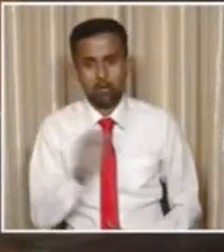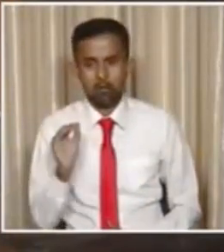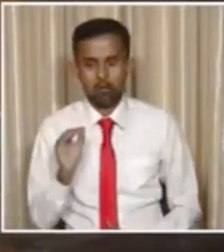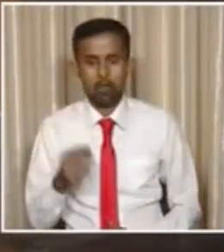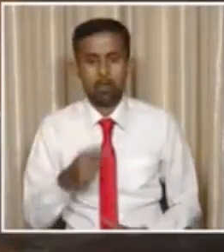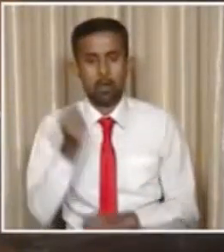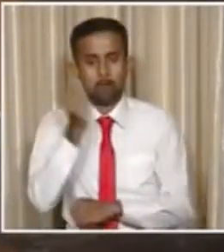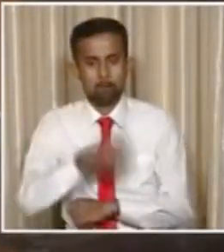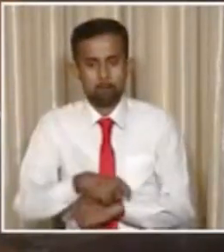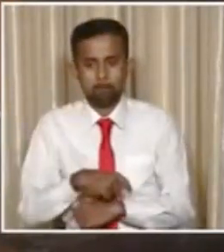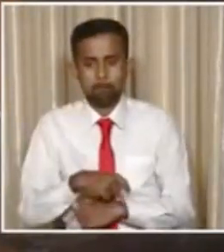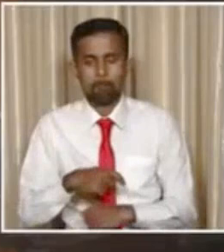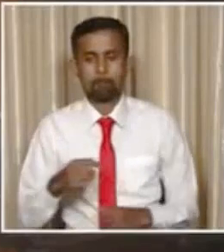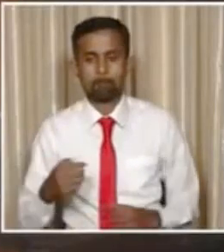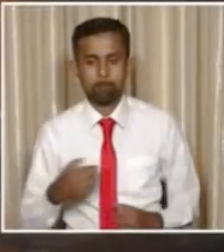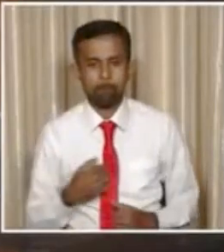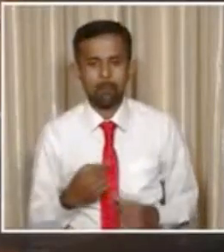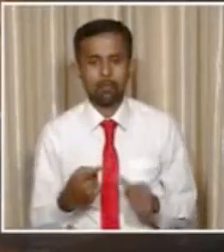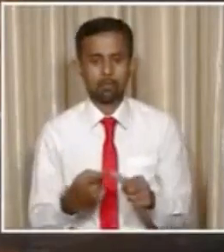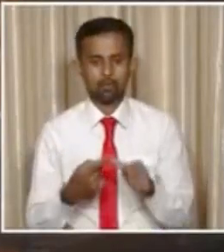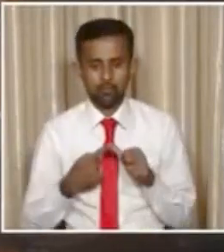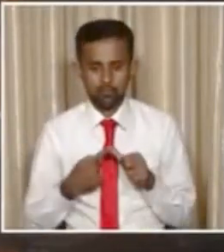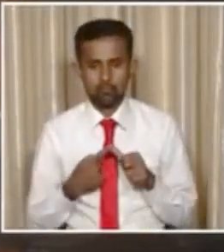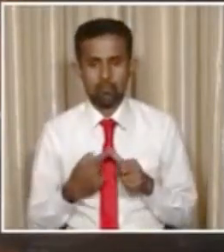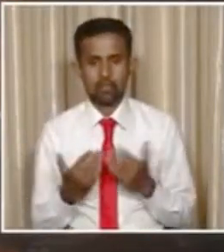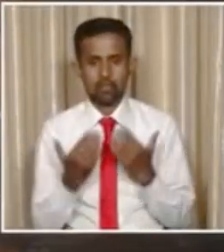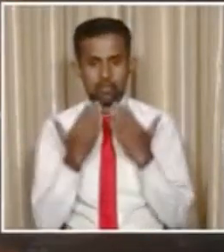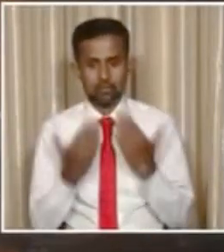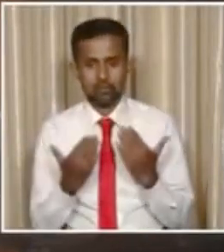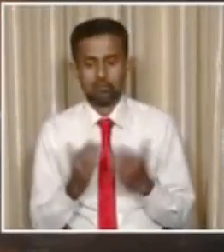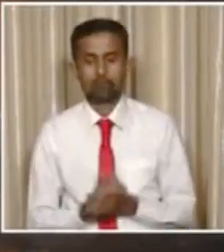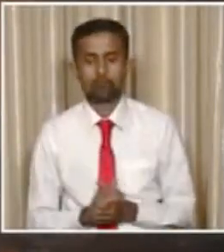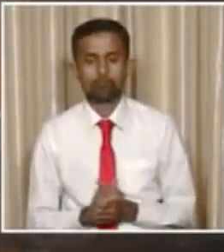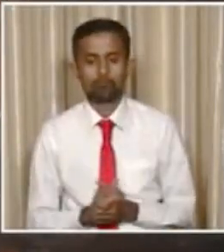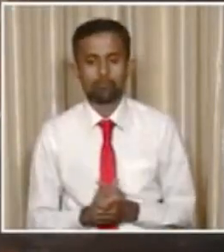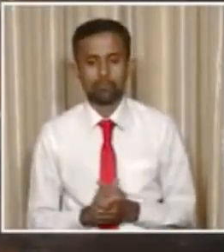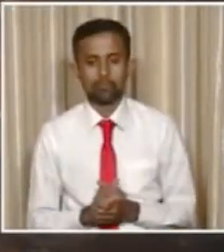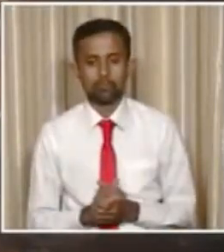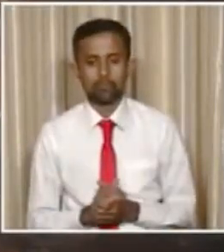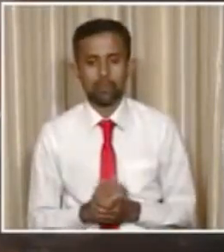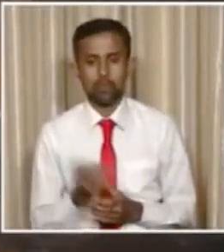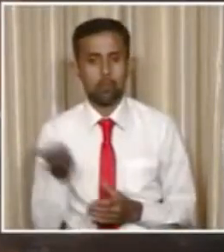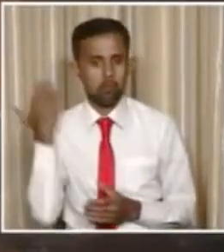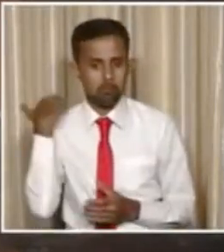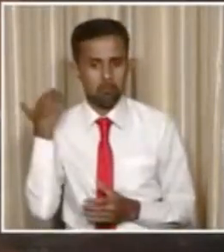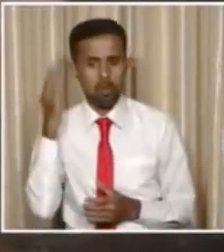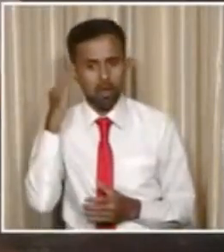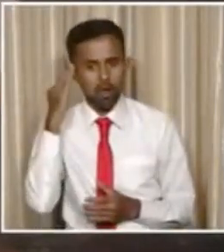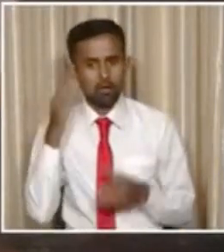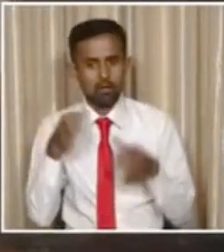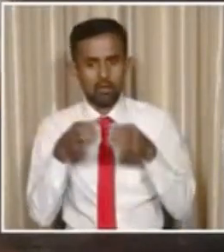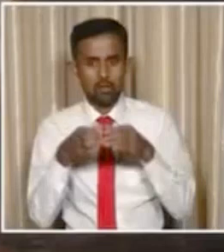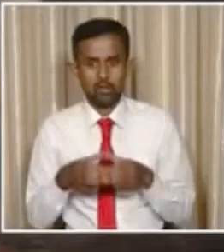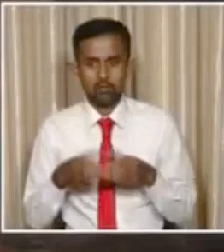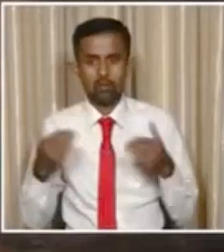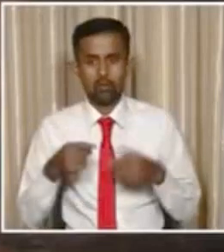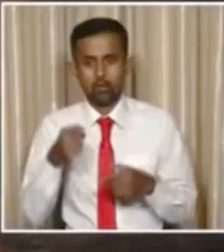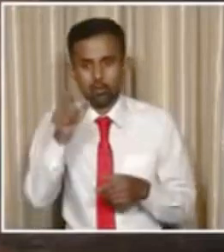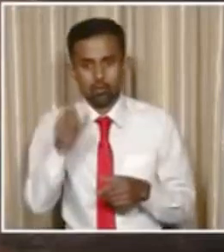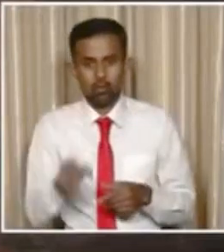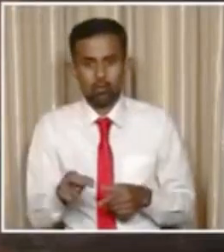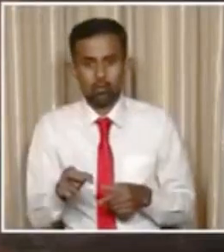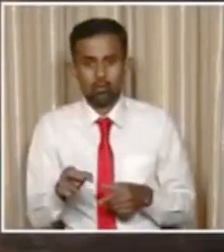ගන්න ක්‍රියාමාර්ග මොනවාද කියන එකත් මට පිළිතුරක් වශයෙන් ලැබුණා නම් ස්තුතියි ඒ වගේම තමයි අපේ මං හිතන්නේ අර පහුගිය කාලේ අර කාන්තා ටීම් එක ආවම ඔබතුමා ගිහිල්ලා